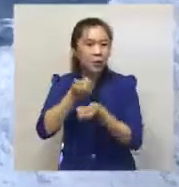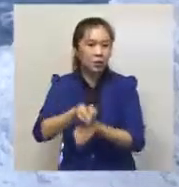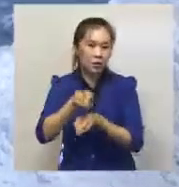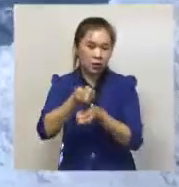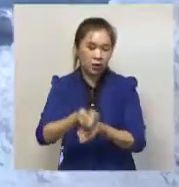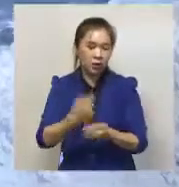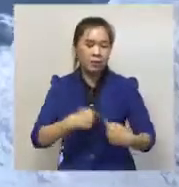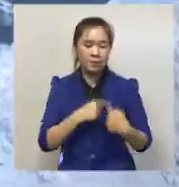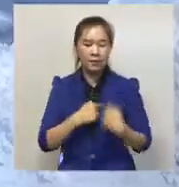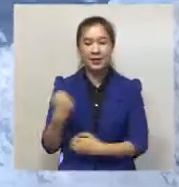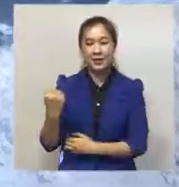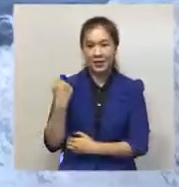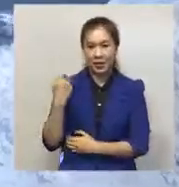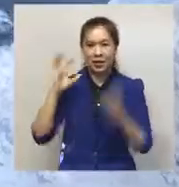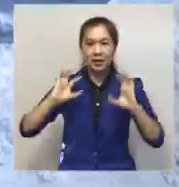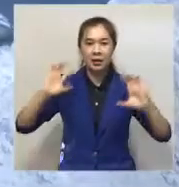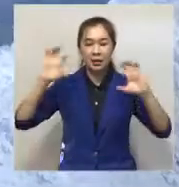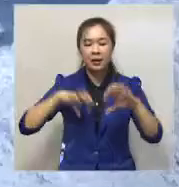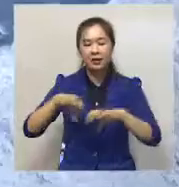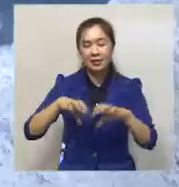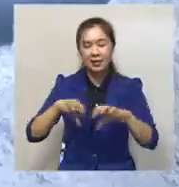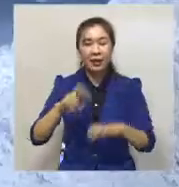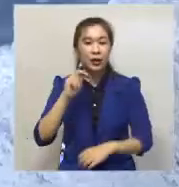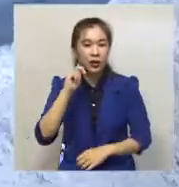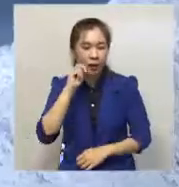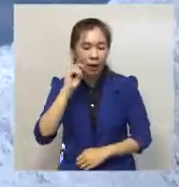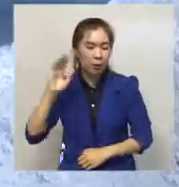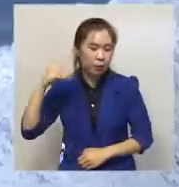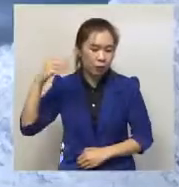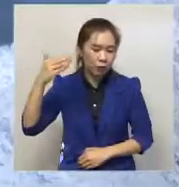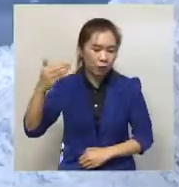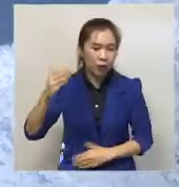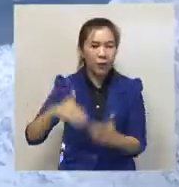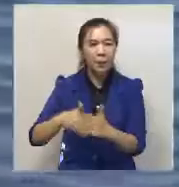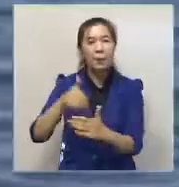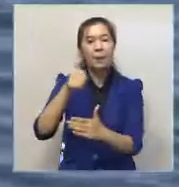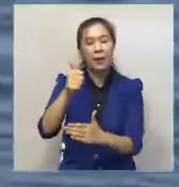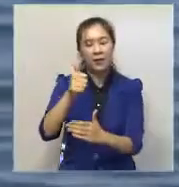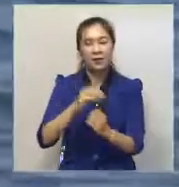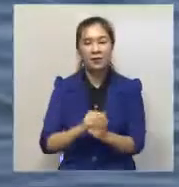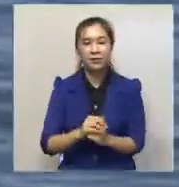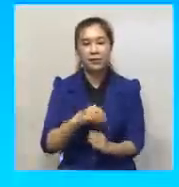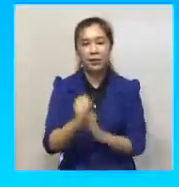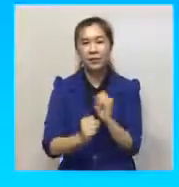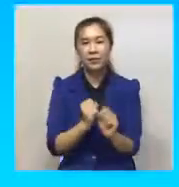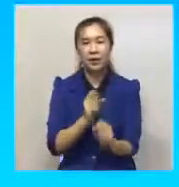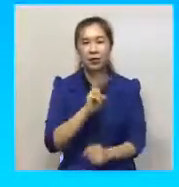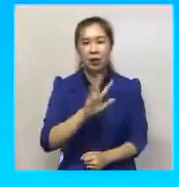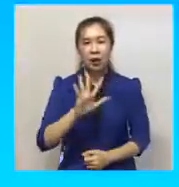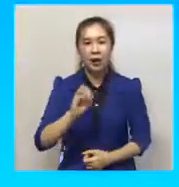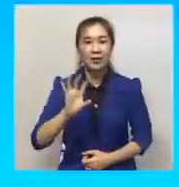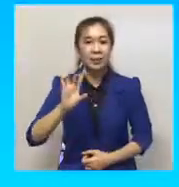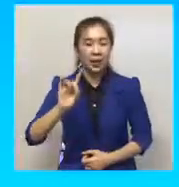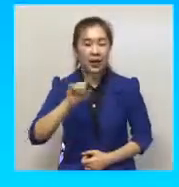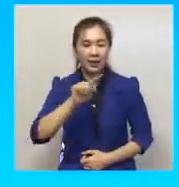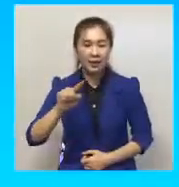โดยยังมั่นใจว่ารัฐบาลยังสามารถบริหารจัดการน้ำและผ่านพ้นวิกฤตภัยแล้งได้เนื่องจากว่าในช่วงของปี